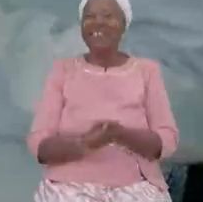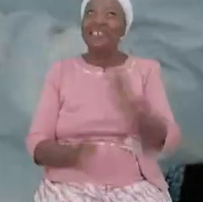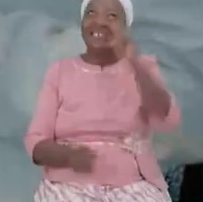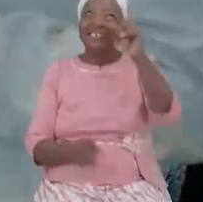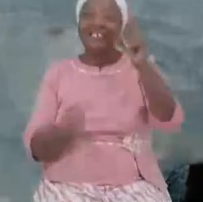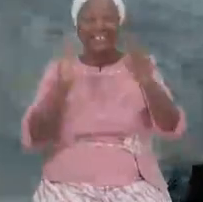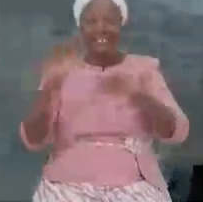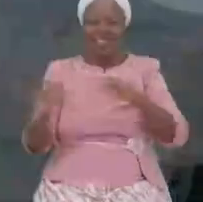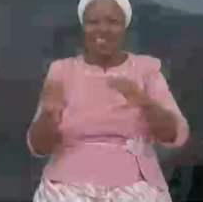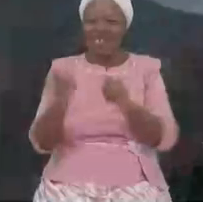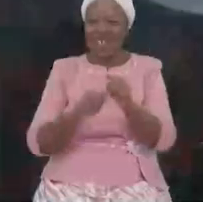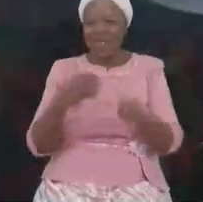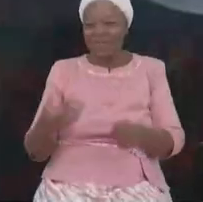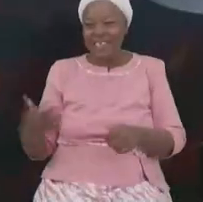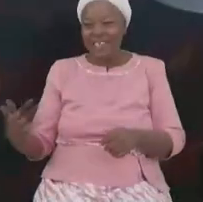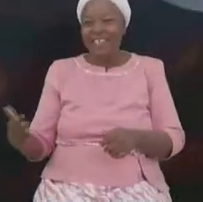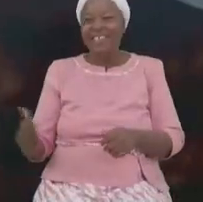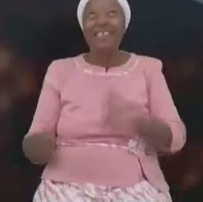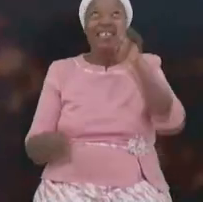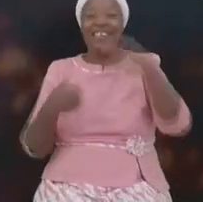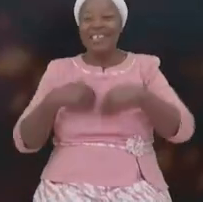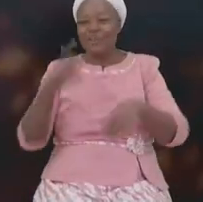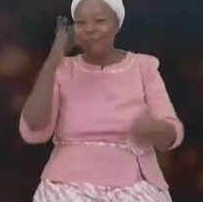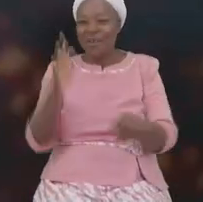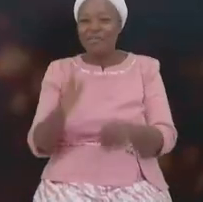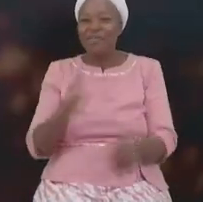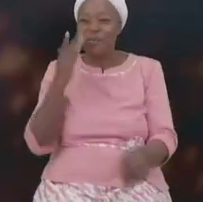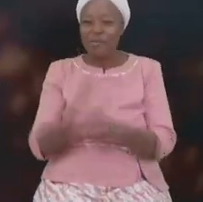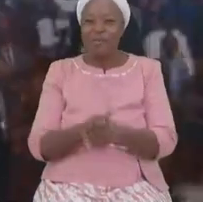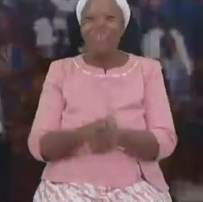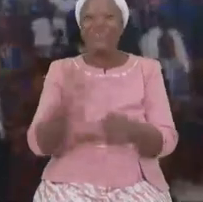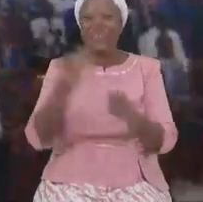Il fera tout ce qu'il a promis au nom de Jésus.